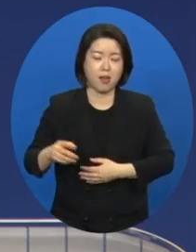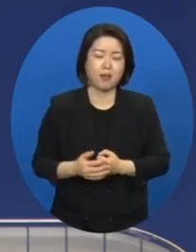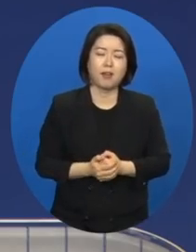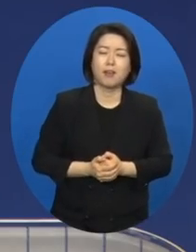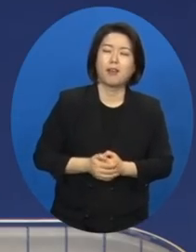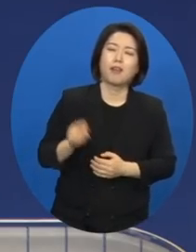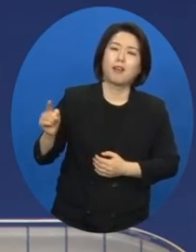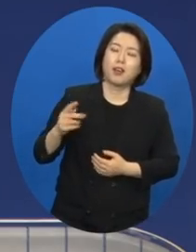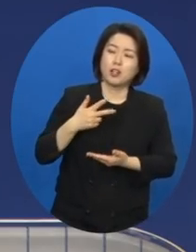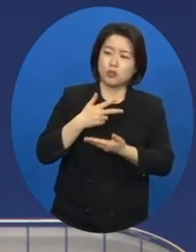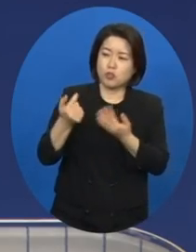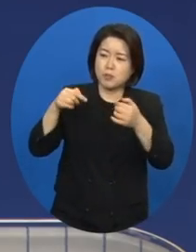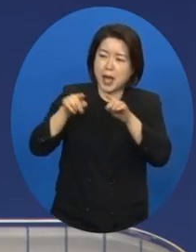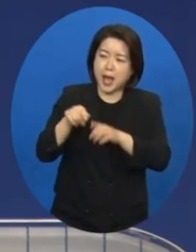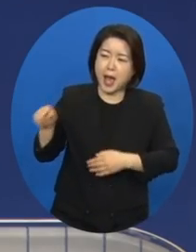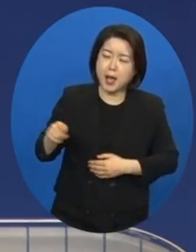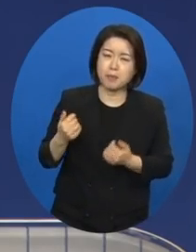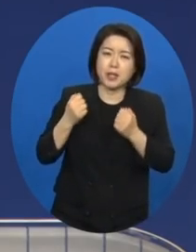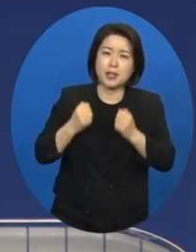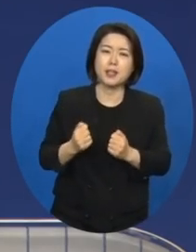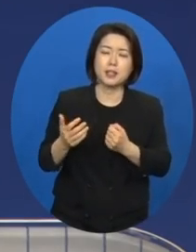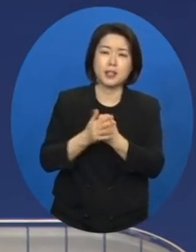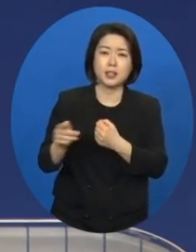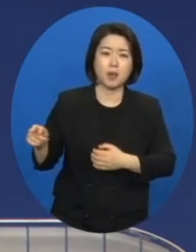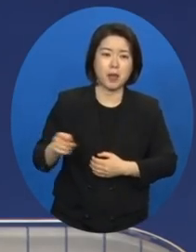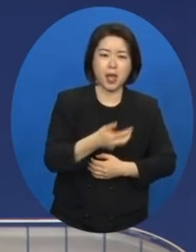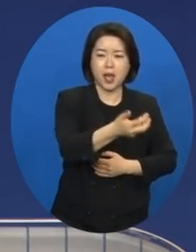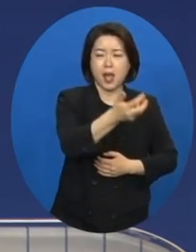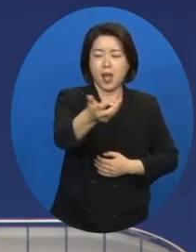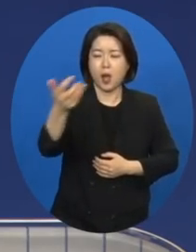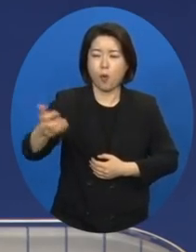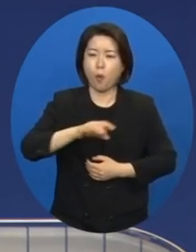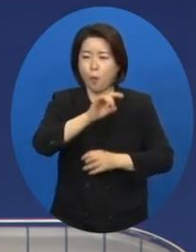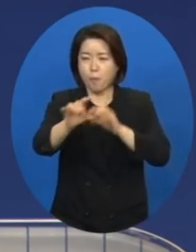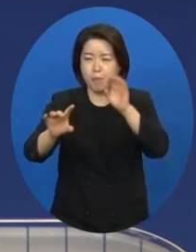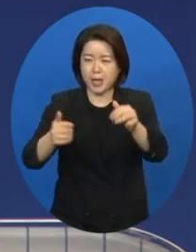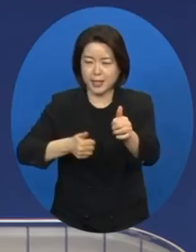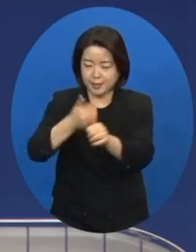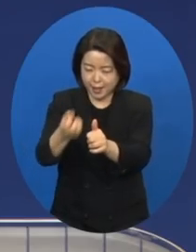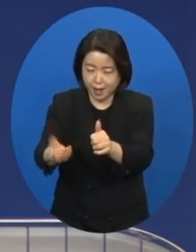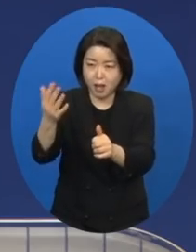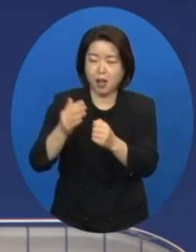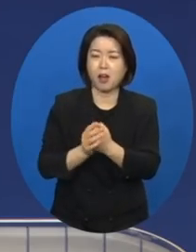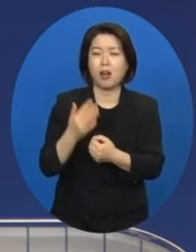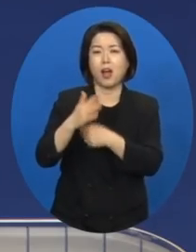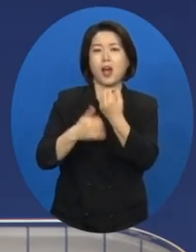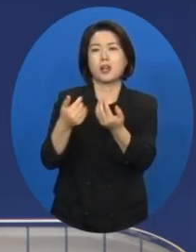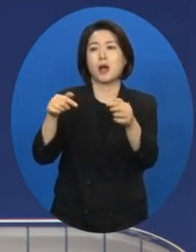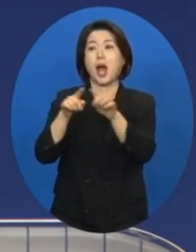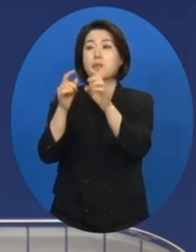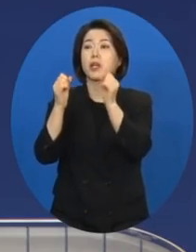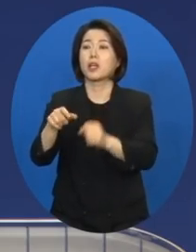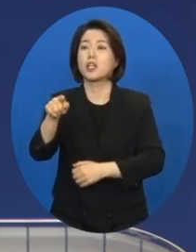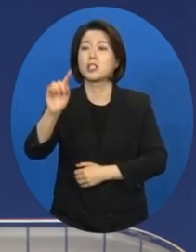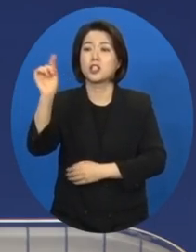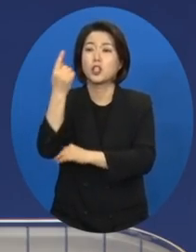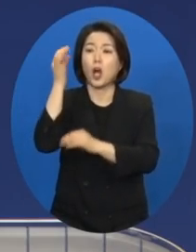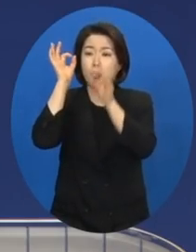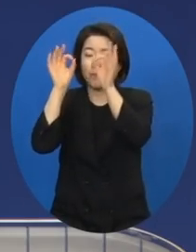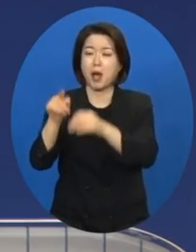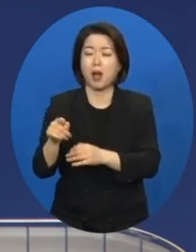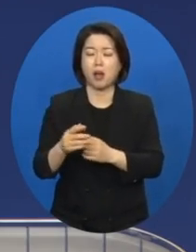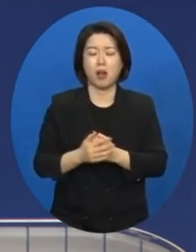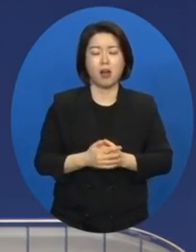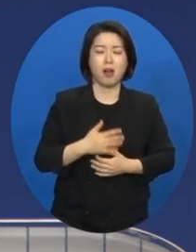때문에 어디를 가든지 그는 항상 이겼다, 하나님이 함께 하신 다윗을 보았습니다. 그걸 보면 자기 부하가 참